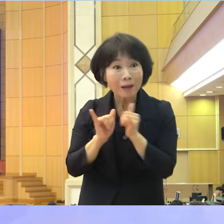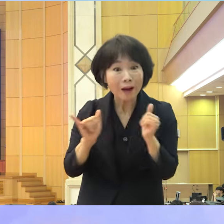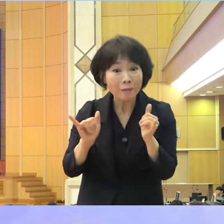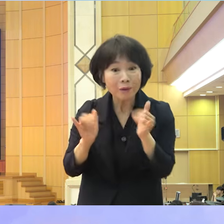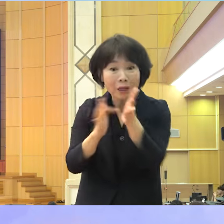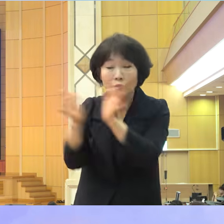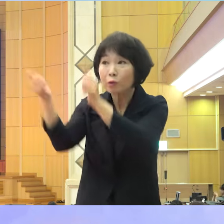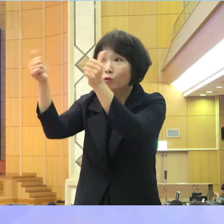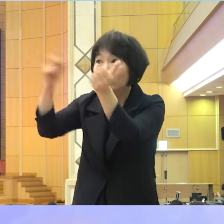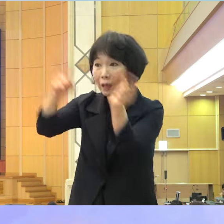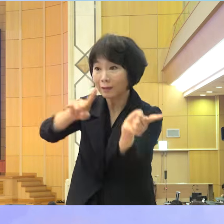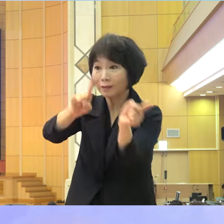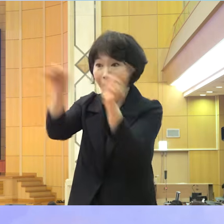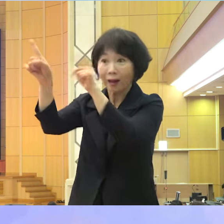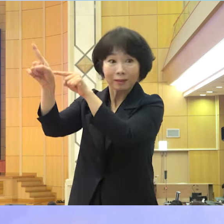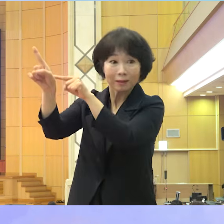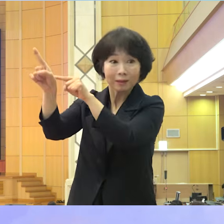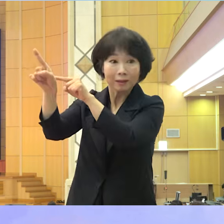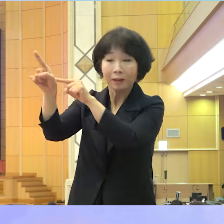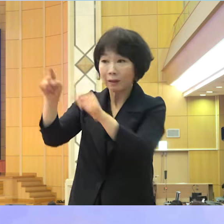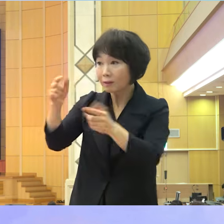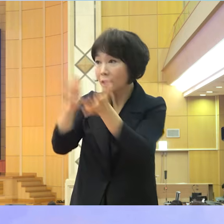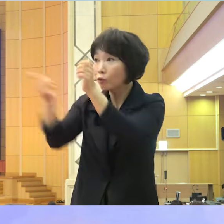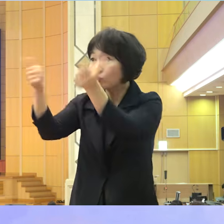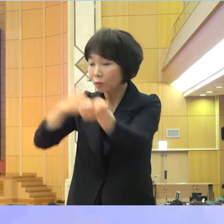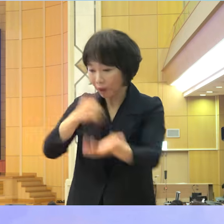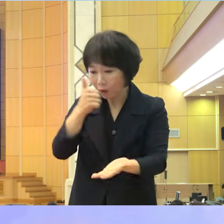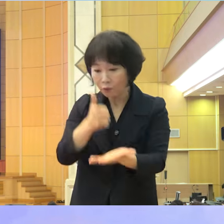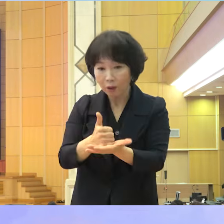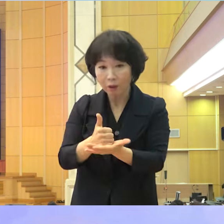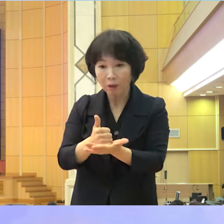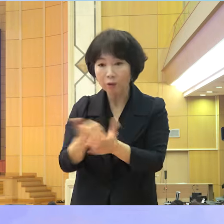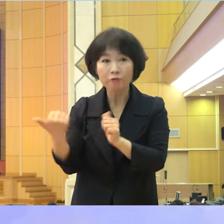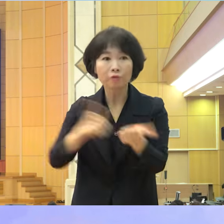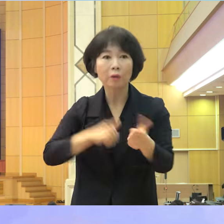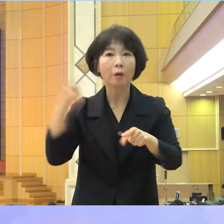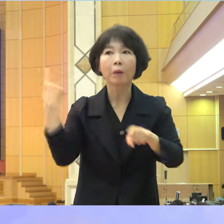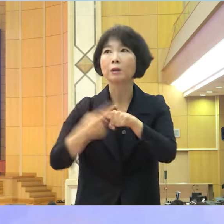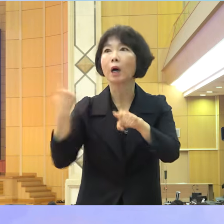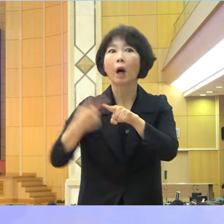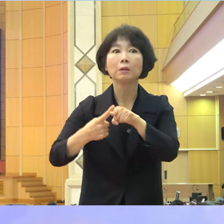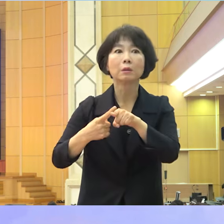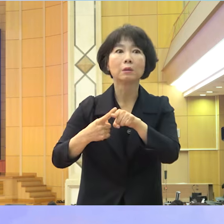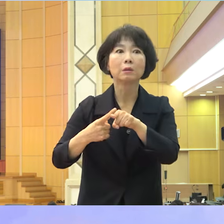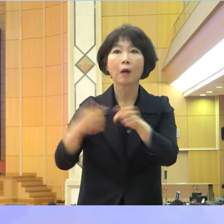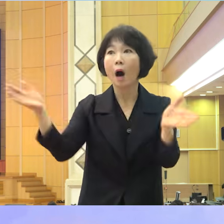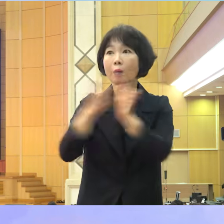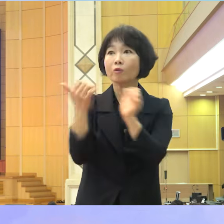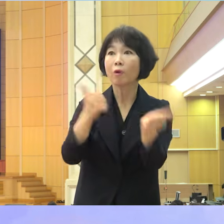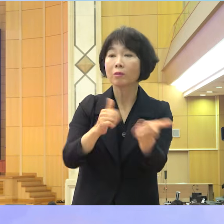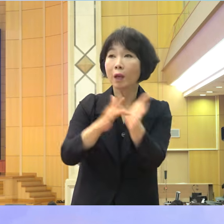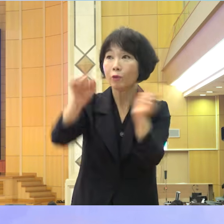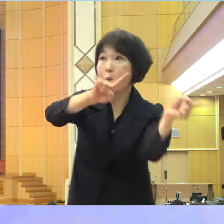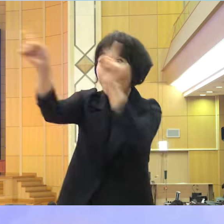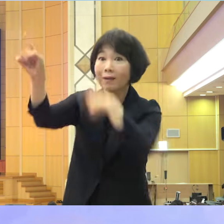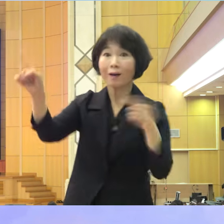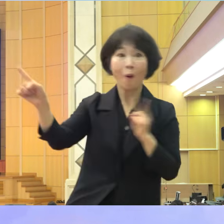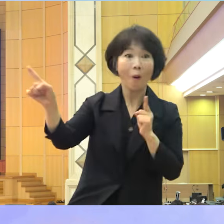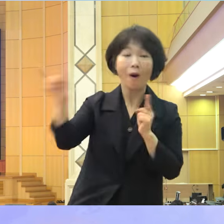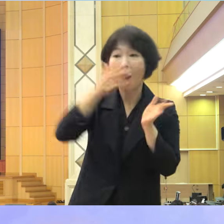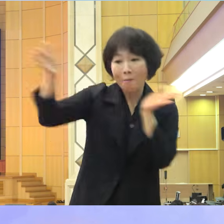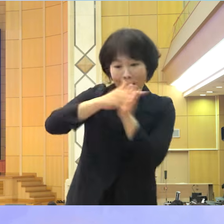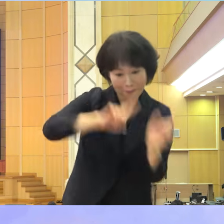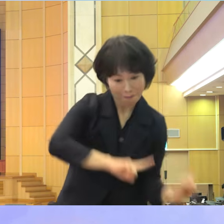죽었다가 살아난 것이 예수 죽음이 내 죽음이 되고, 예수 살아나심이 내가 의로